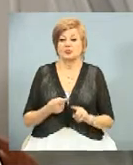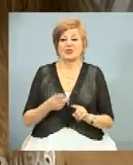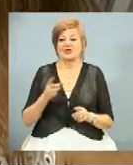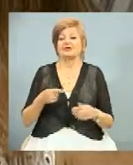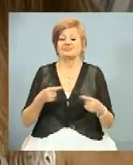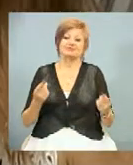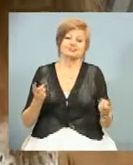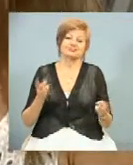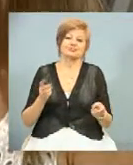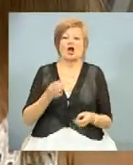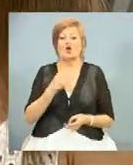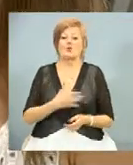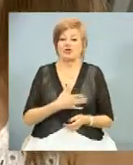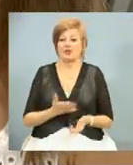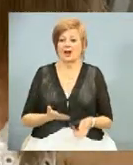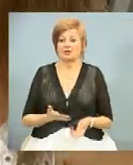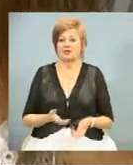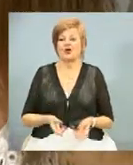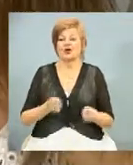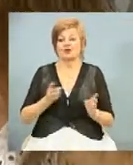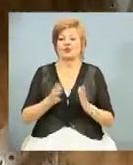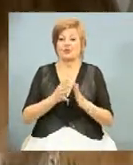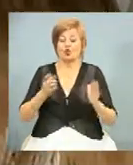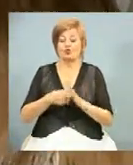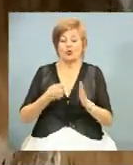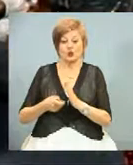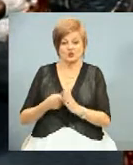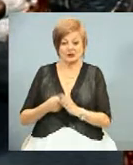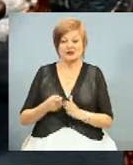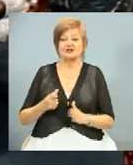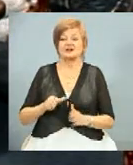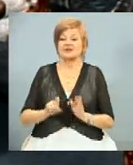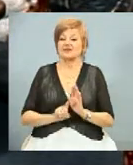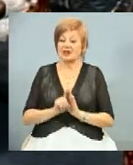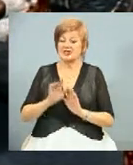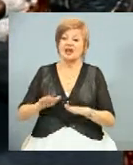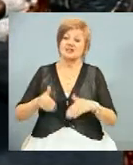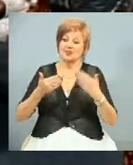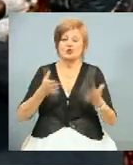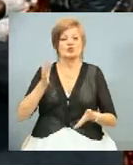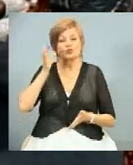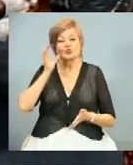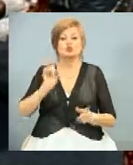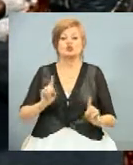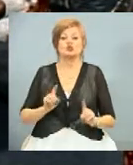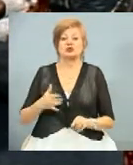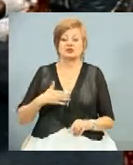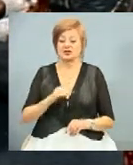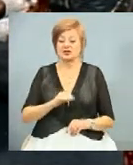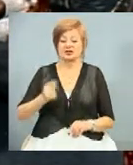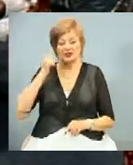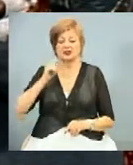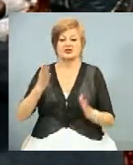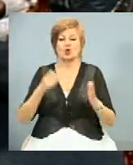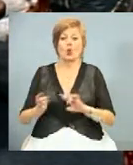любителя. То, щоб більше дізнатися про хакера, я спочатку пропоную тобі і вам, глядачі, послухати, а що ж наші діти знають про